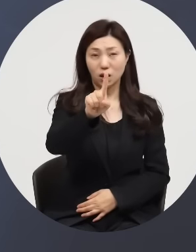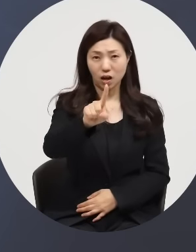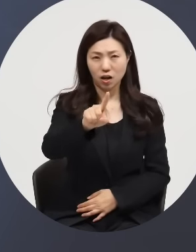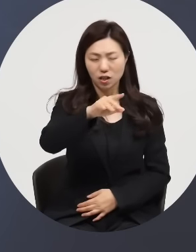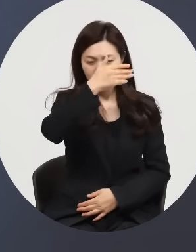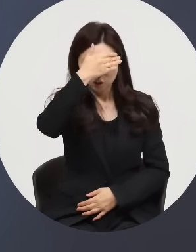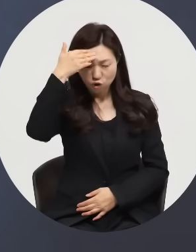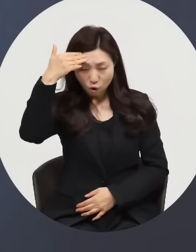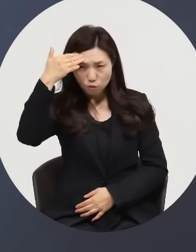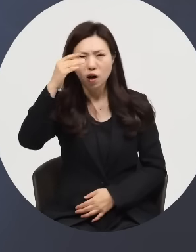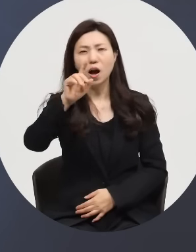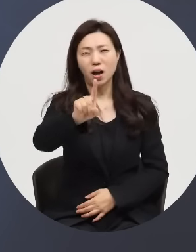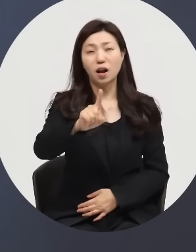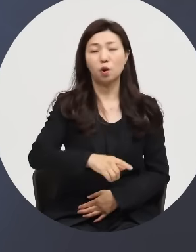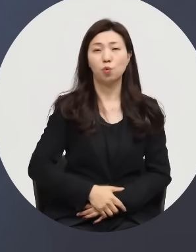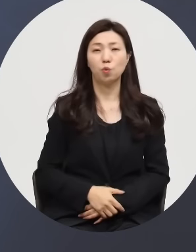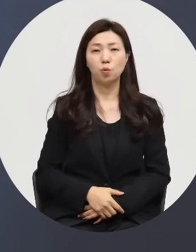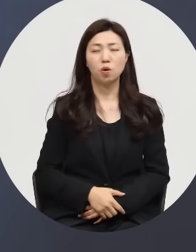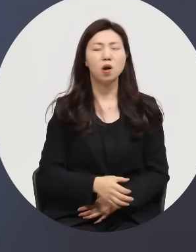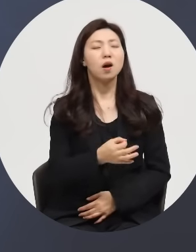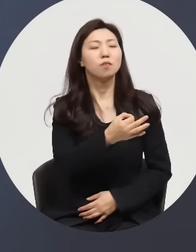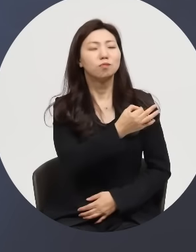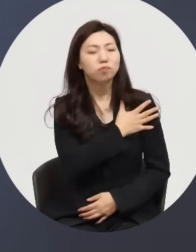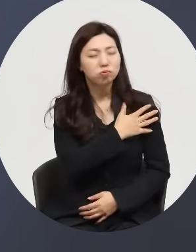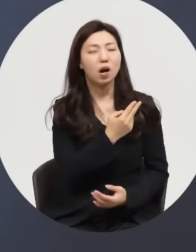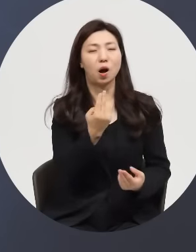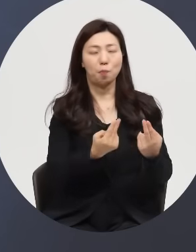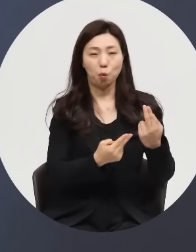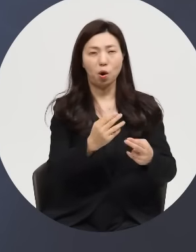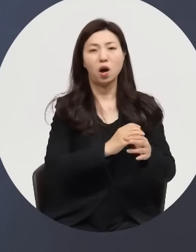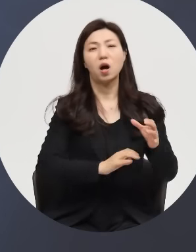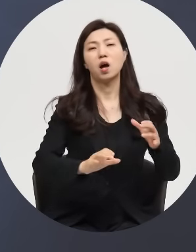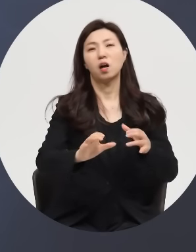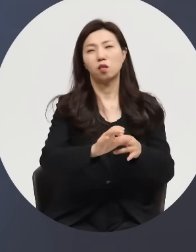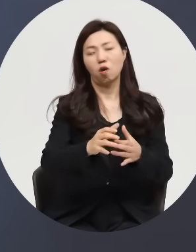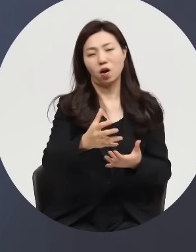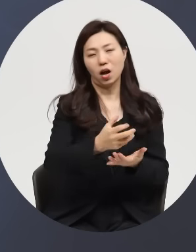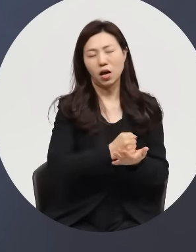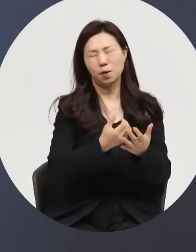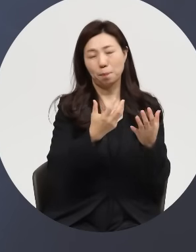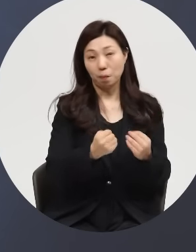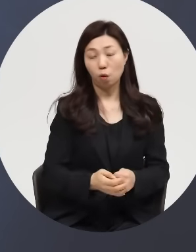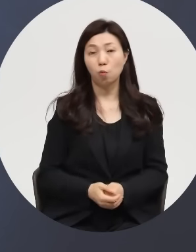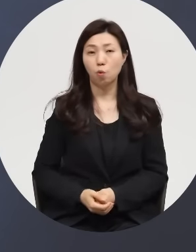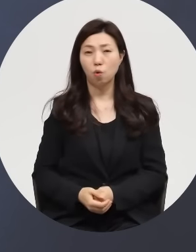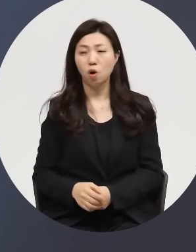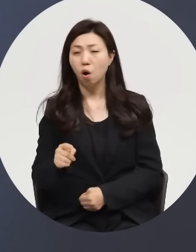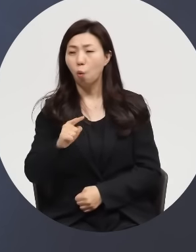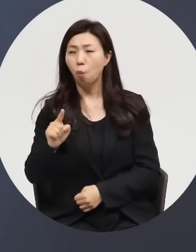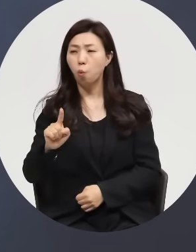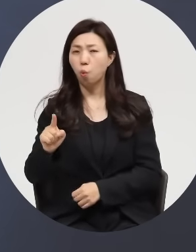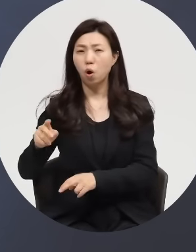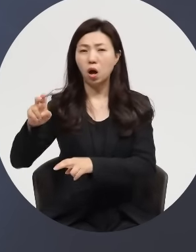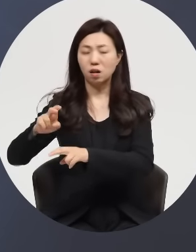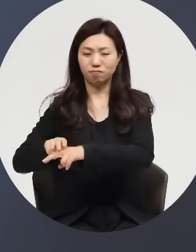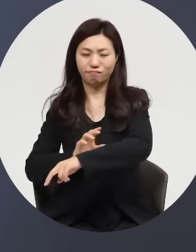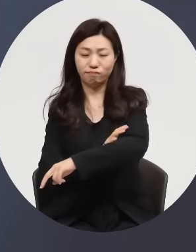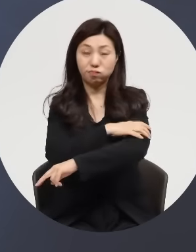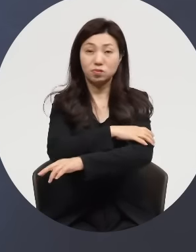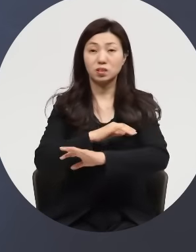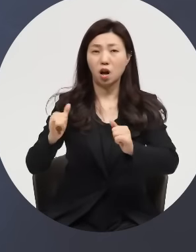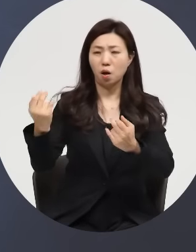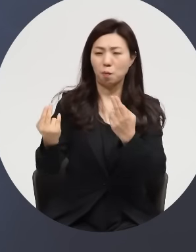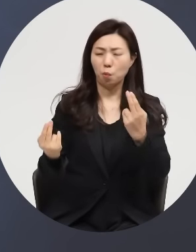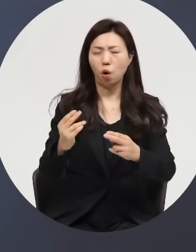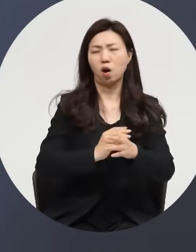어떤 돈만 가진 사람보다 더 부자고 어떤 지위 높은 사람보다 더 높은 사람이다. 이런